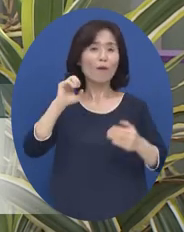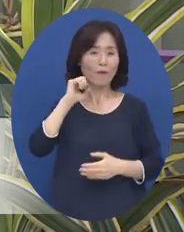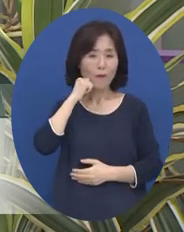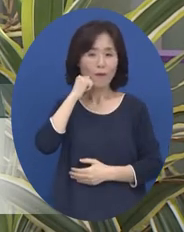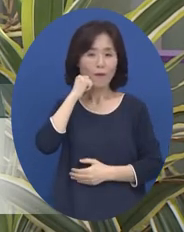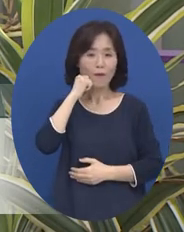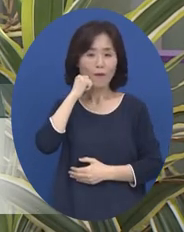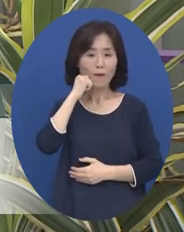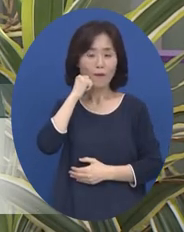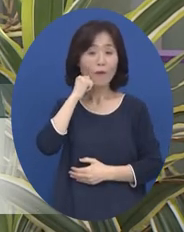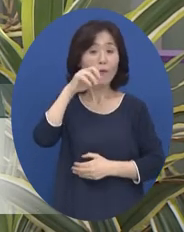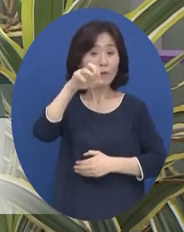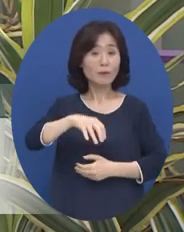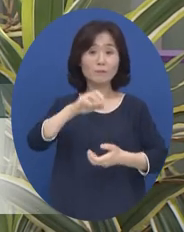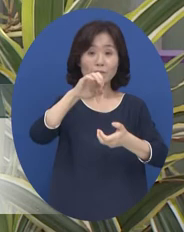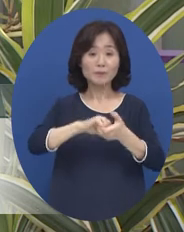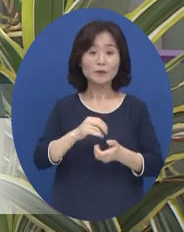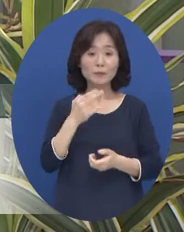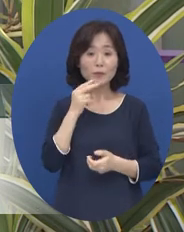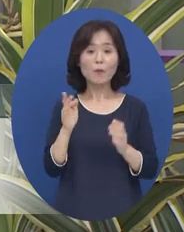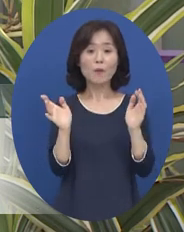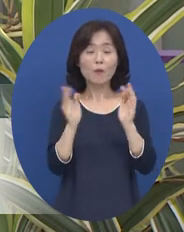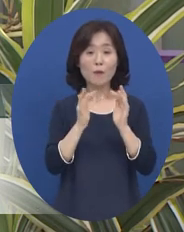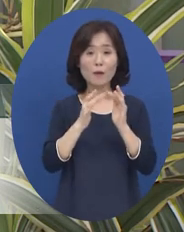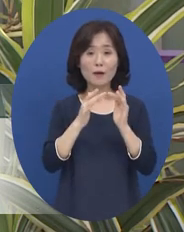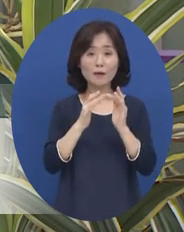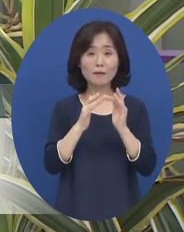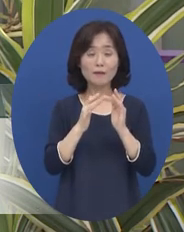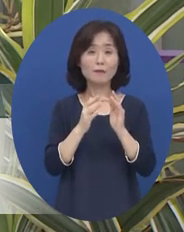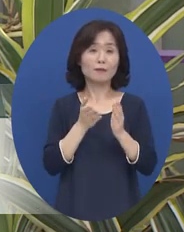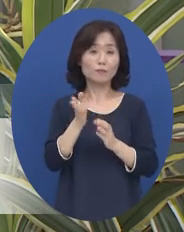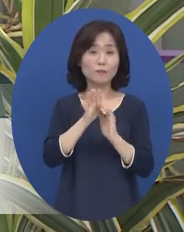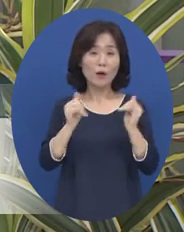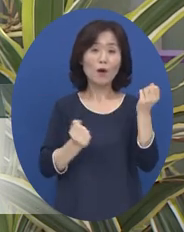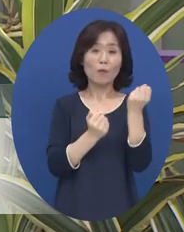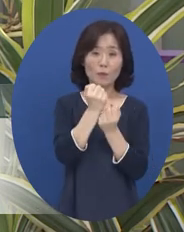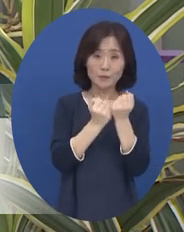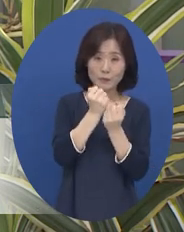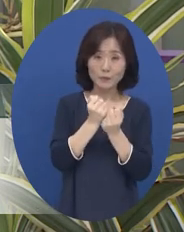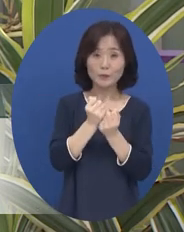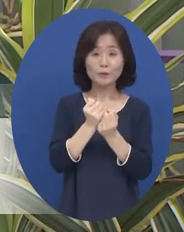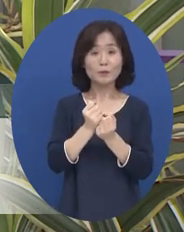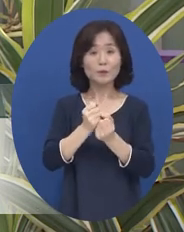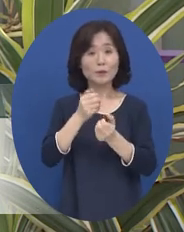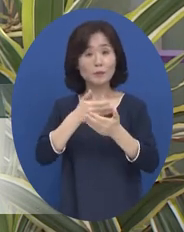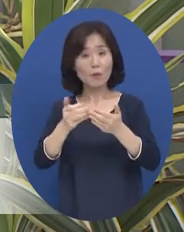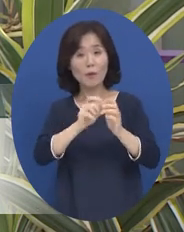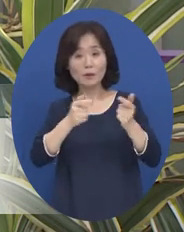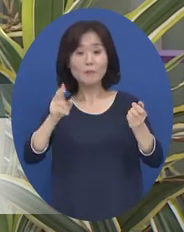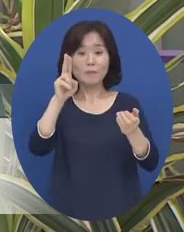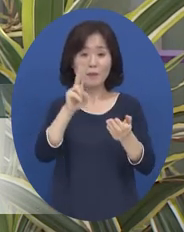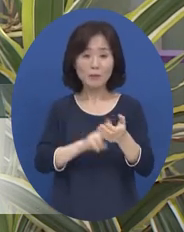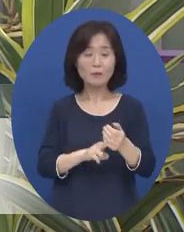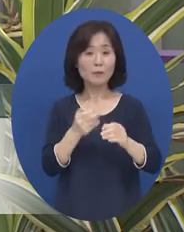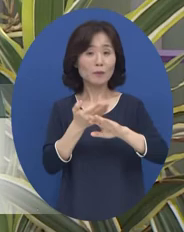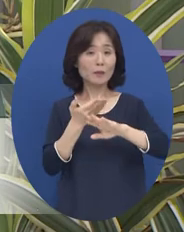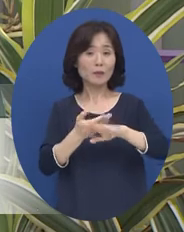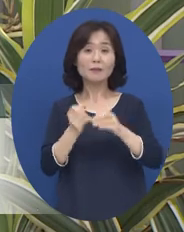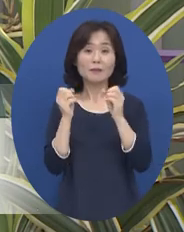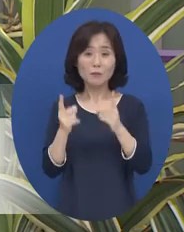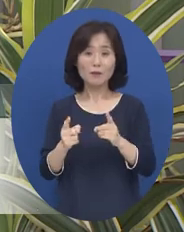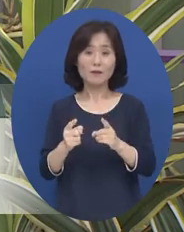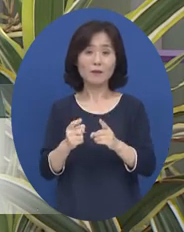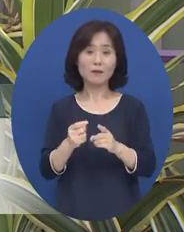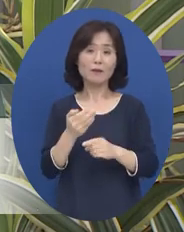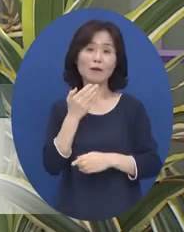공간적 제한이 없는 온라인에서 작가를 소개하고 또 작품을 판매한다는 것은 또다른 기회와 가능성을